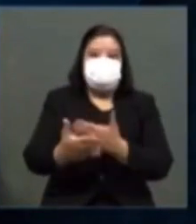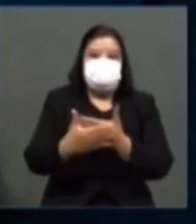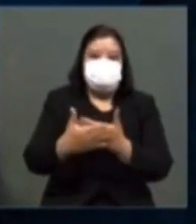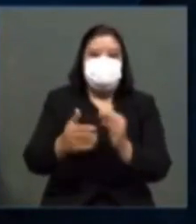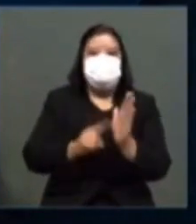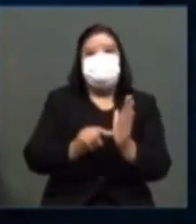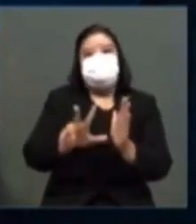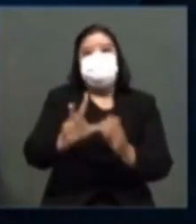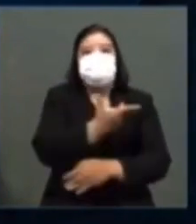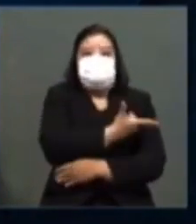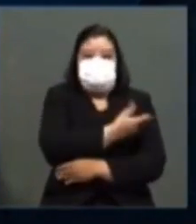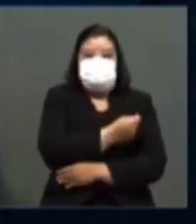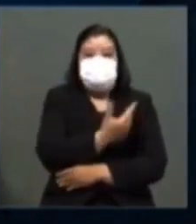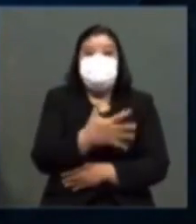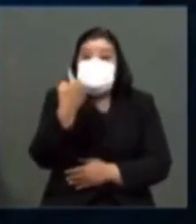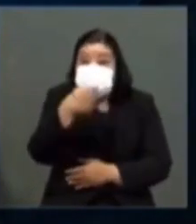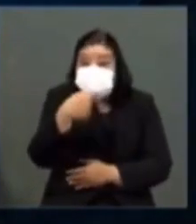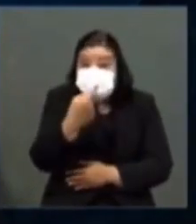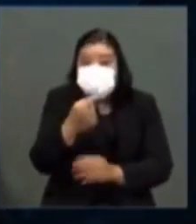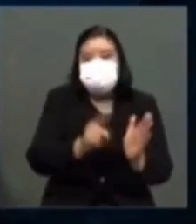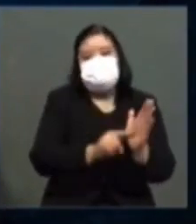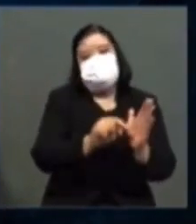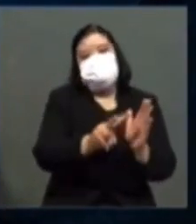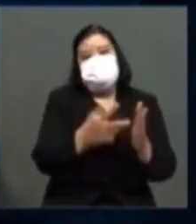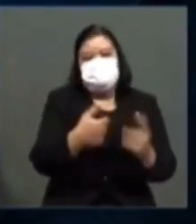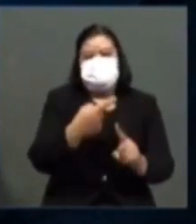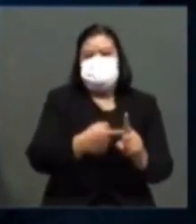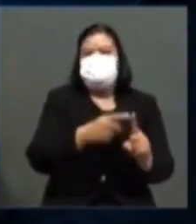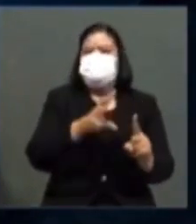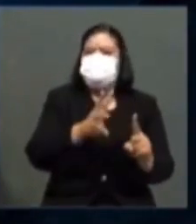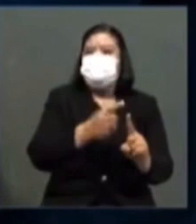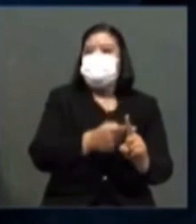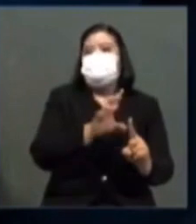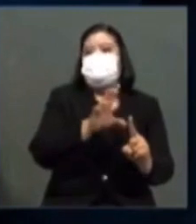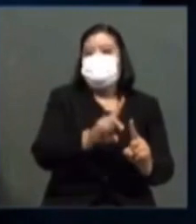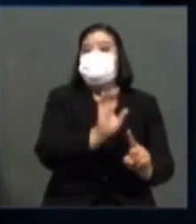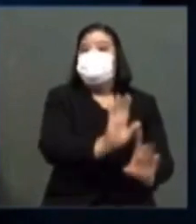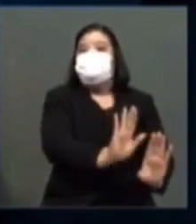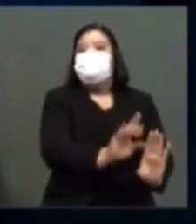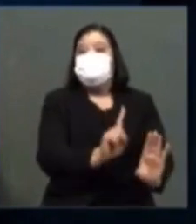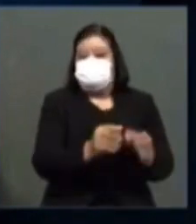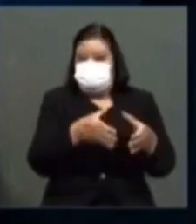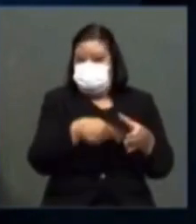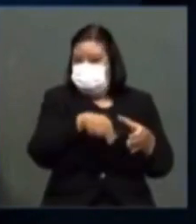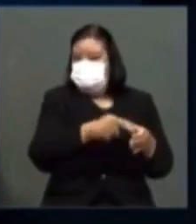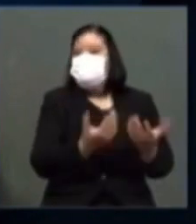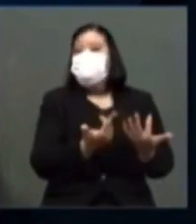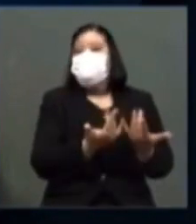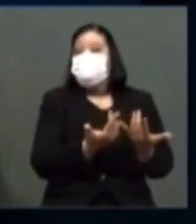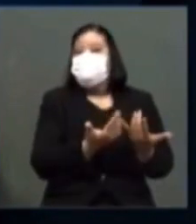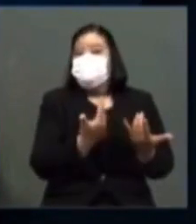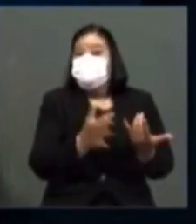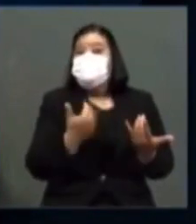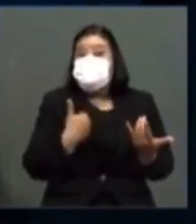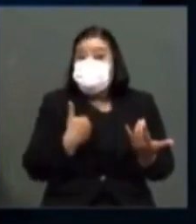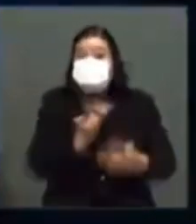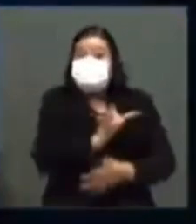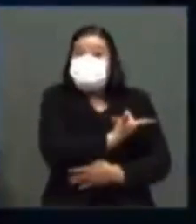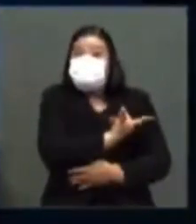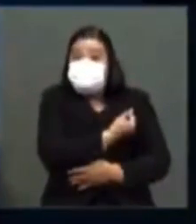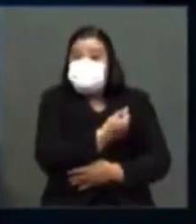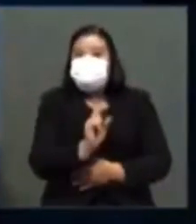พิ่งฉีดครบ2เข็มไปประมาณมิถุนายนกรกฎาคมอาจจะจำเป็นต้องรอก่อนนะคะเพราะว่าจะทยอยฉีดให้โดย